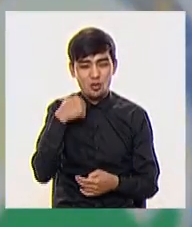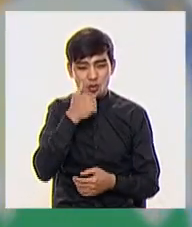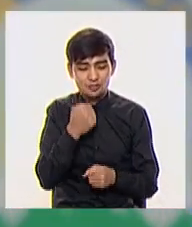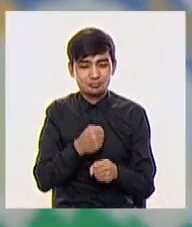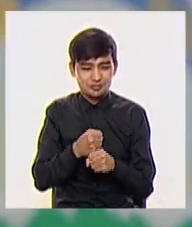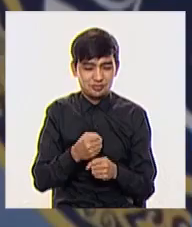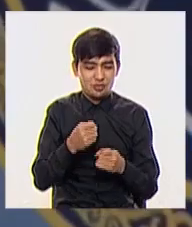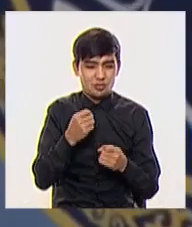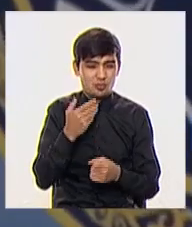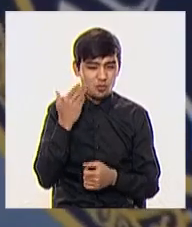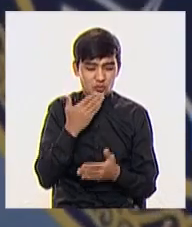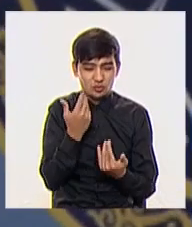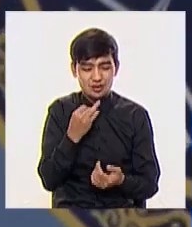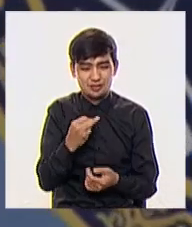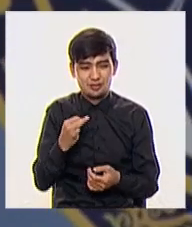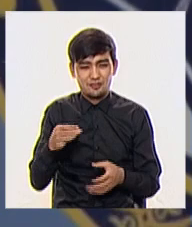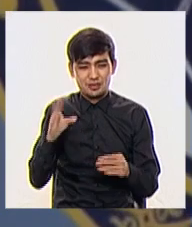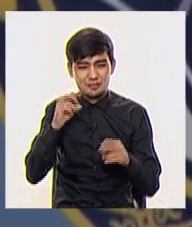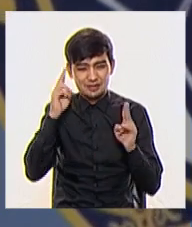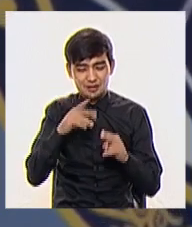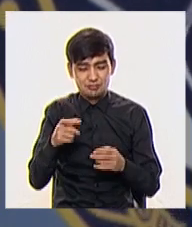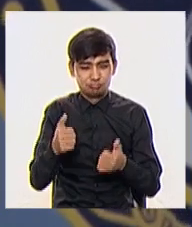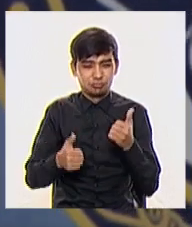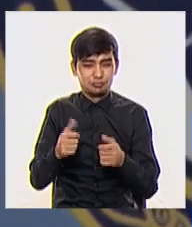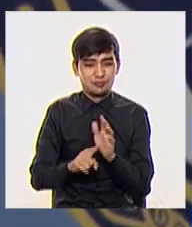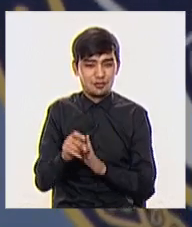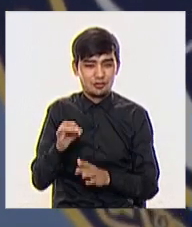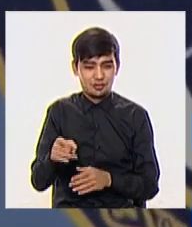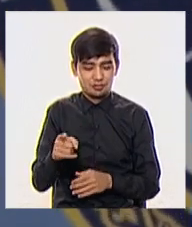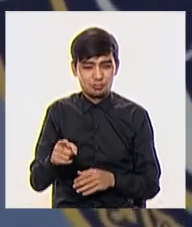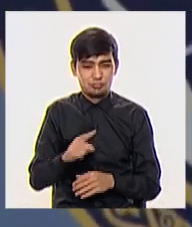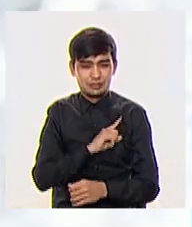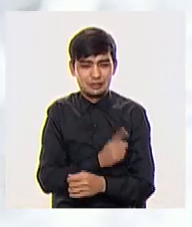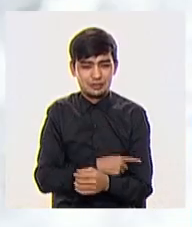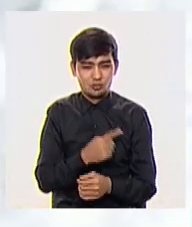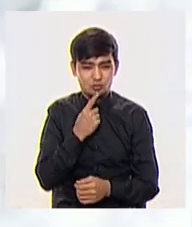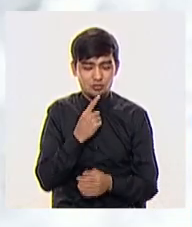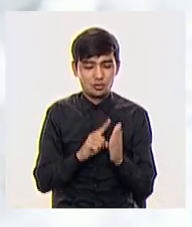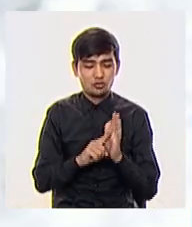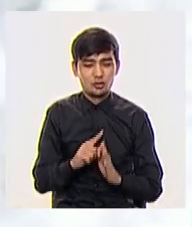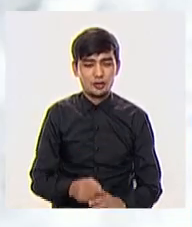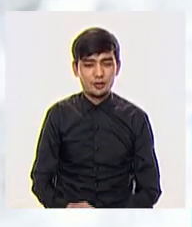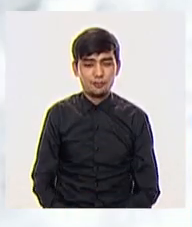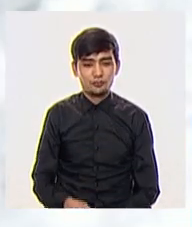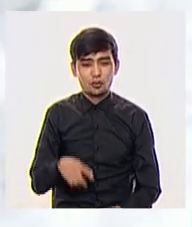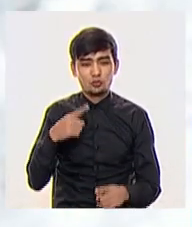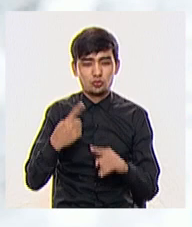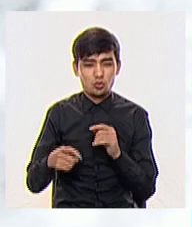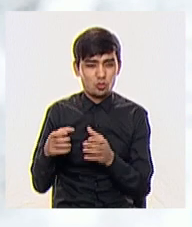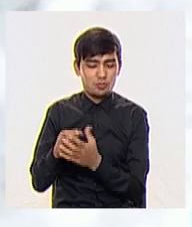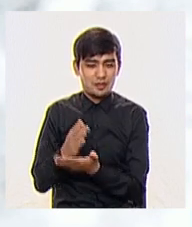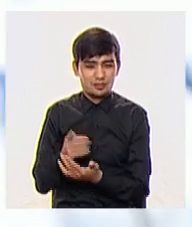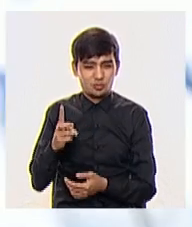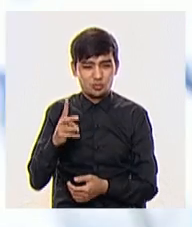не просто появился неизвестный доселе конкурент и процедура сильно усложнилась в конкурс вмешался другой как бы